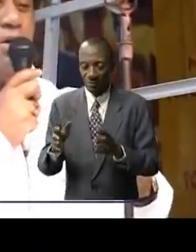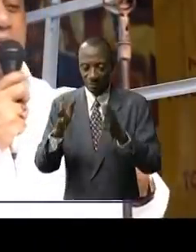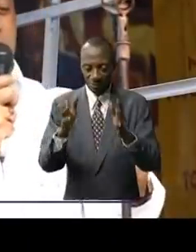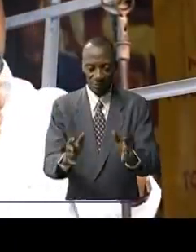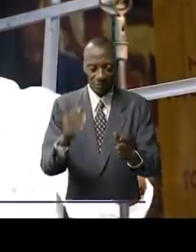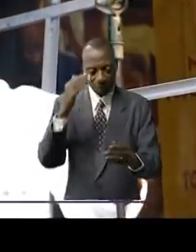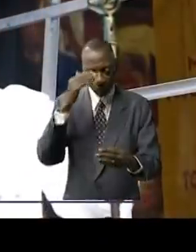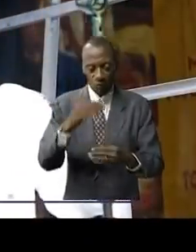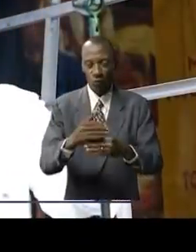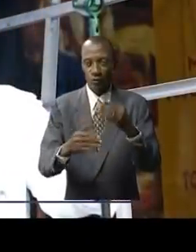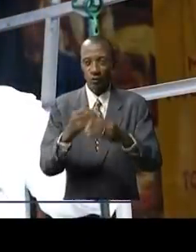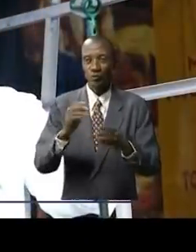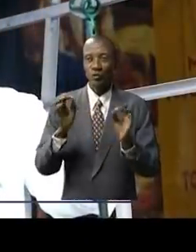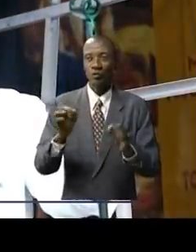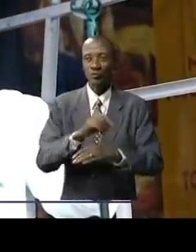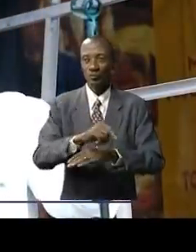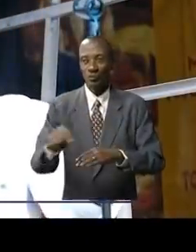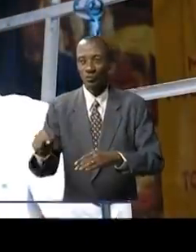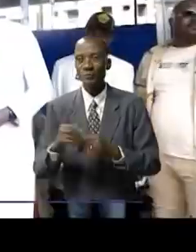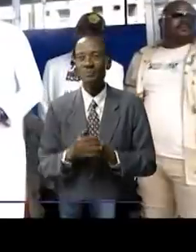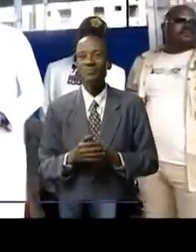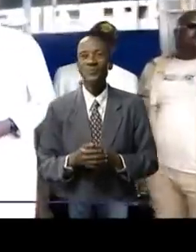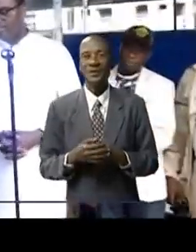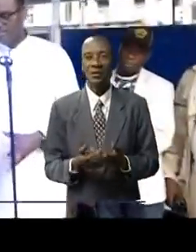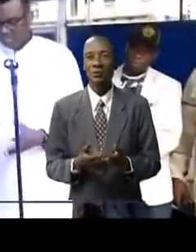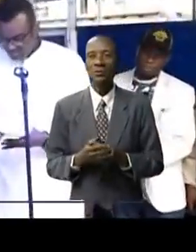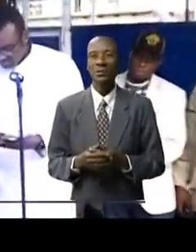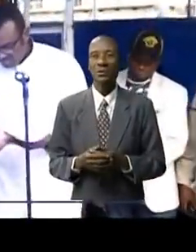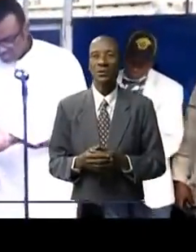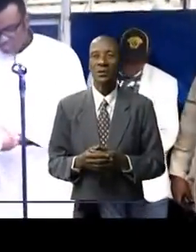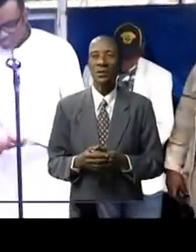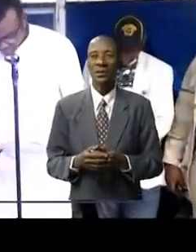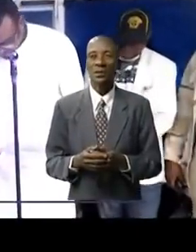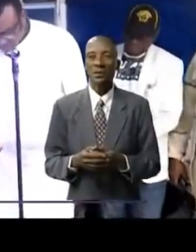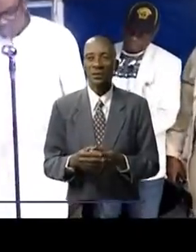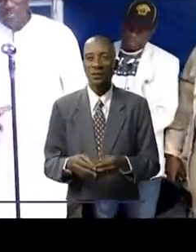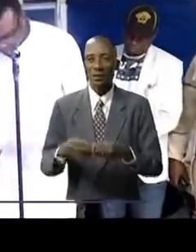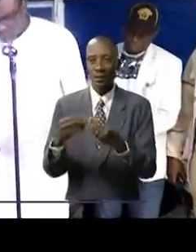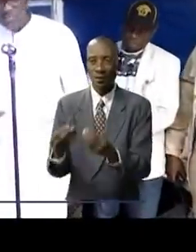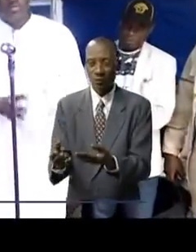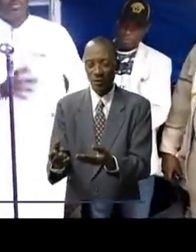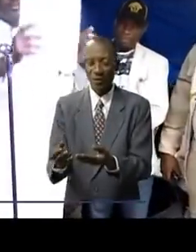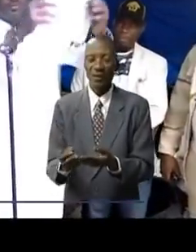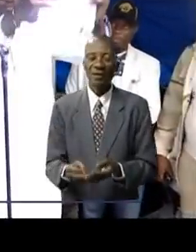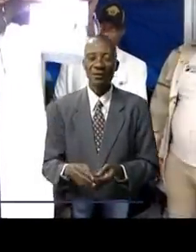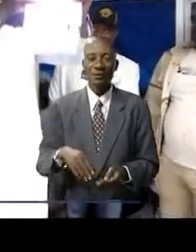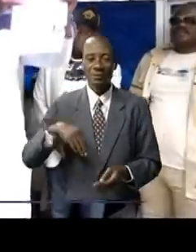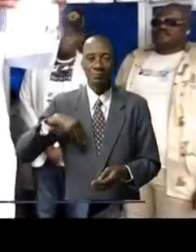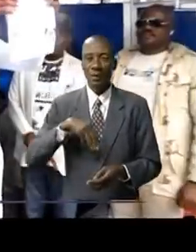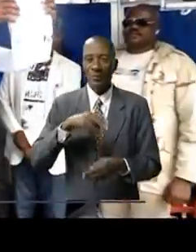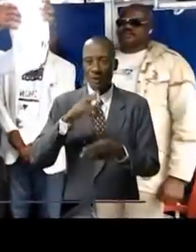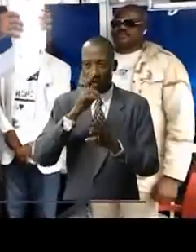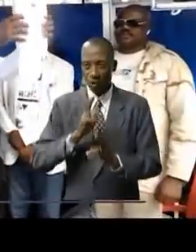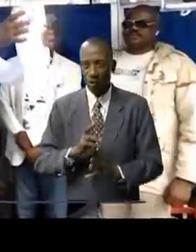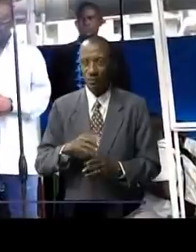le président de la fraternité quinoise a profité de l'occasion pour remettre aux membres d'honneur Jean-Pierre Liaou et le sénateur